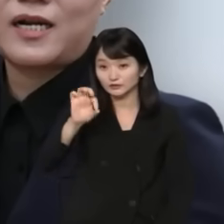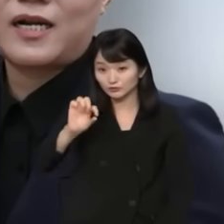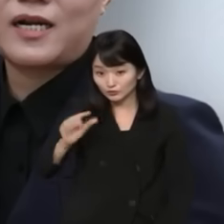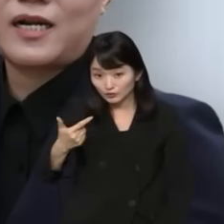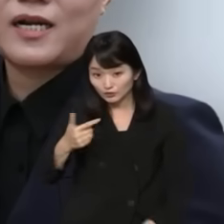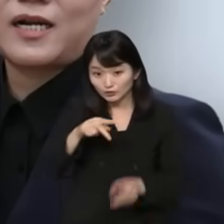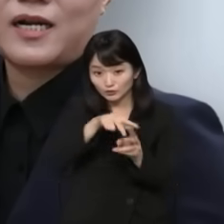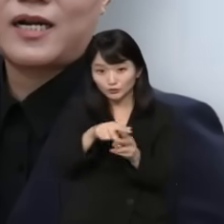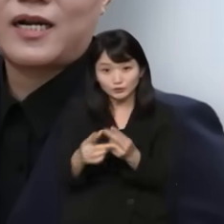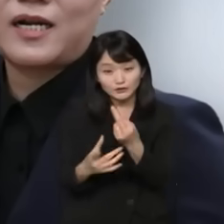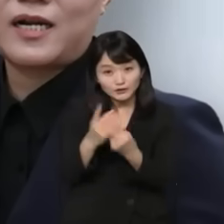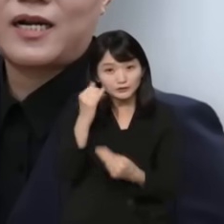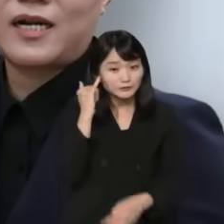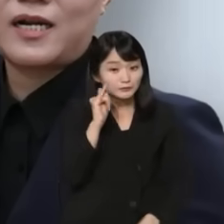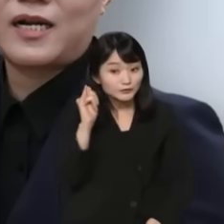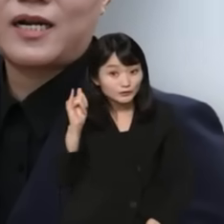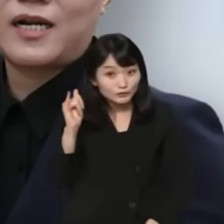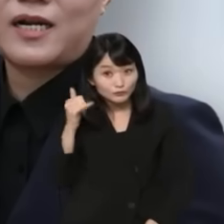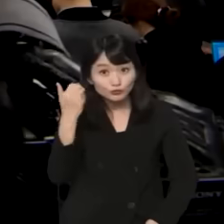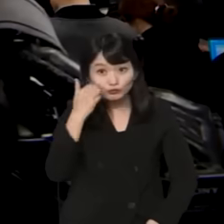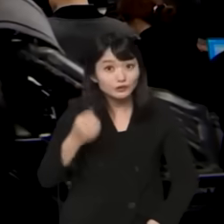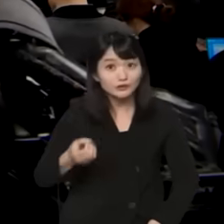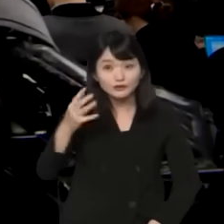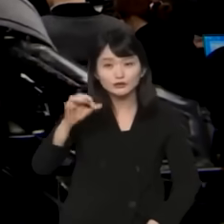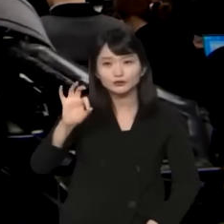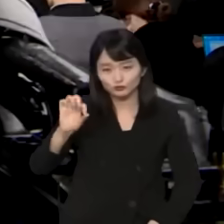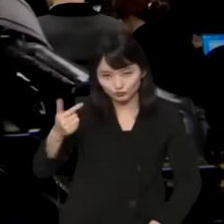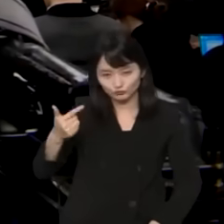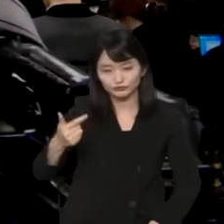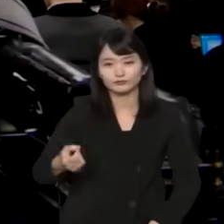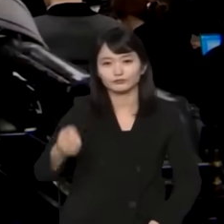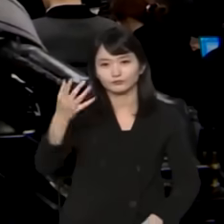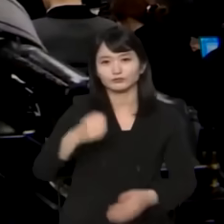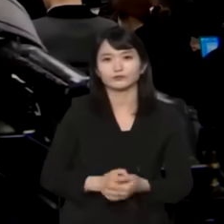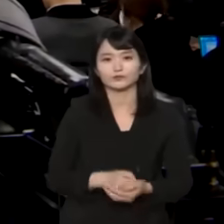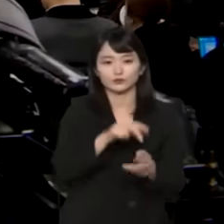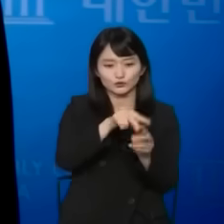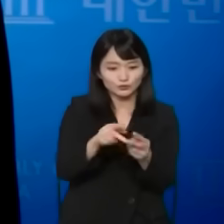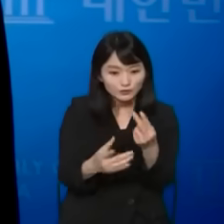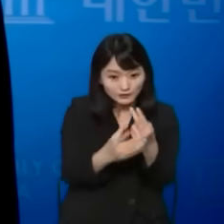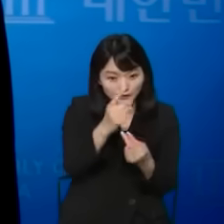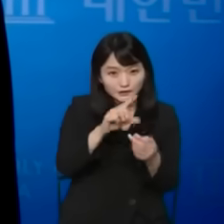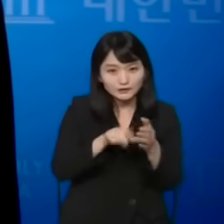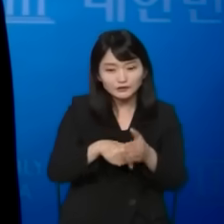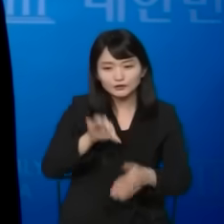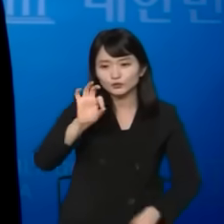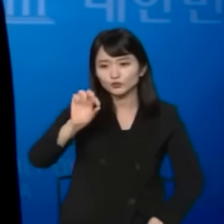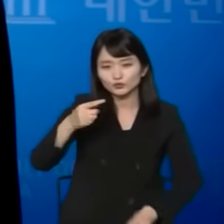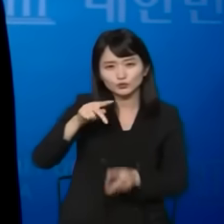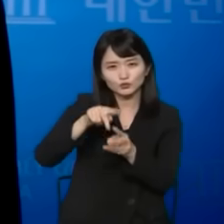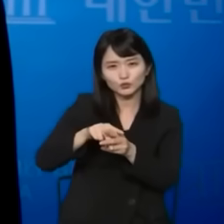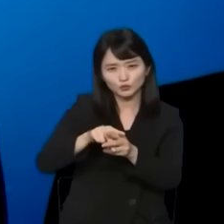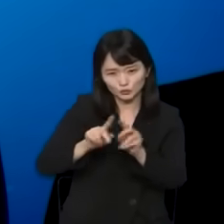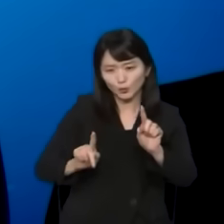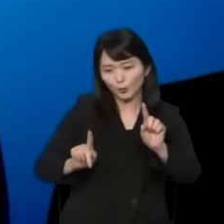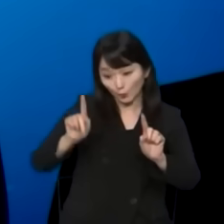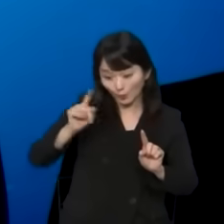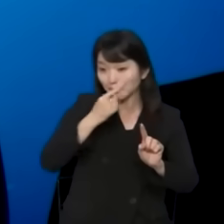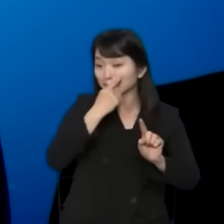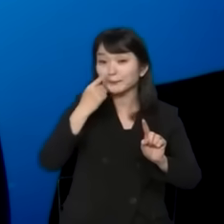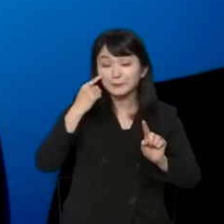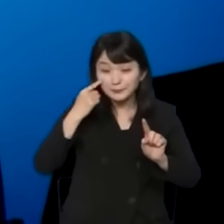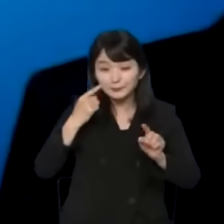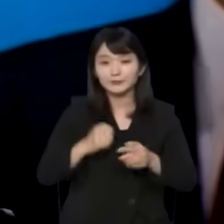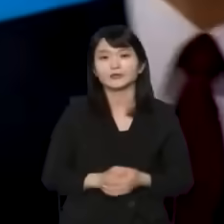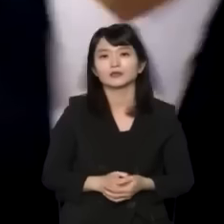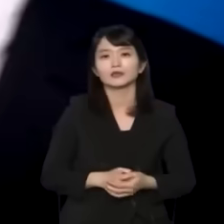단일화 여론조사 돌리면 윤석열이가 이기죠. 네네. 후보 단일화 여론조사에서 윤석열 후보 우세를 확인한 명 씨. 정작